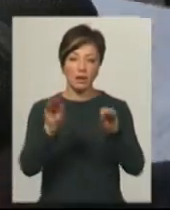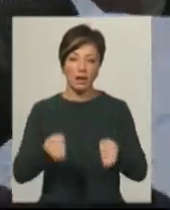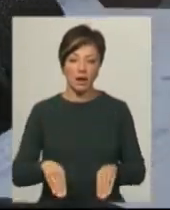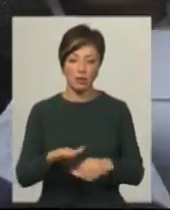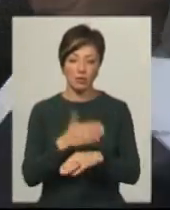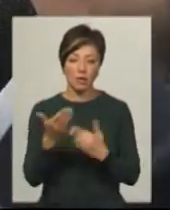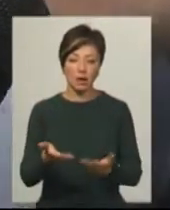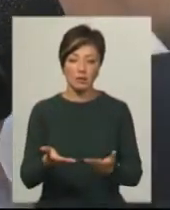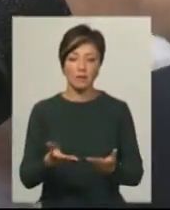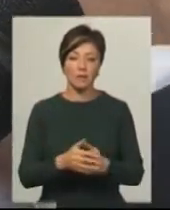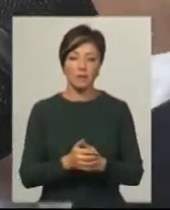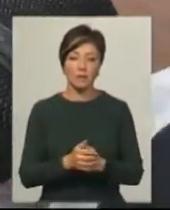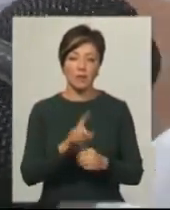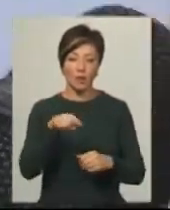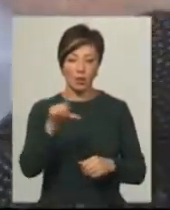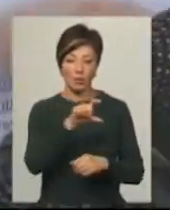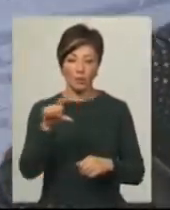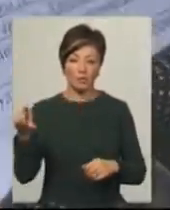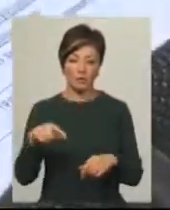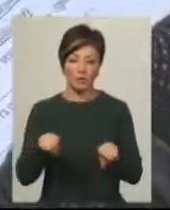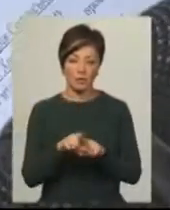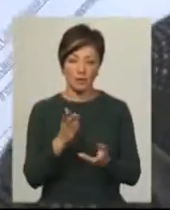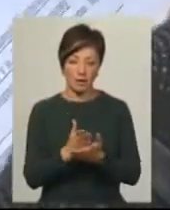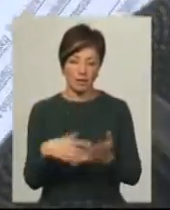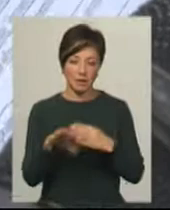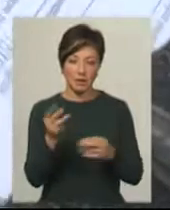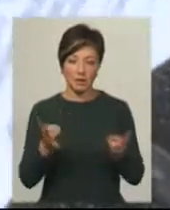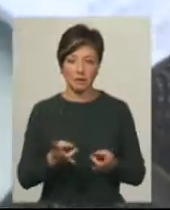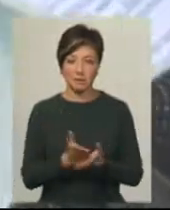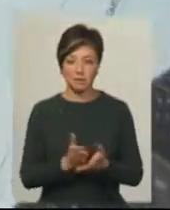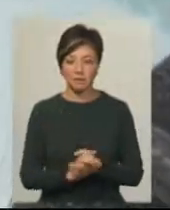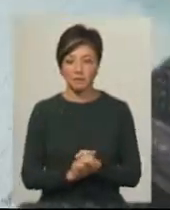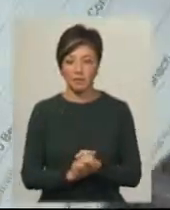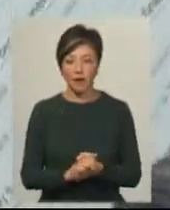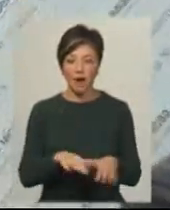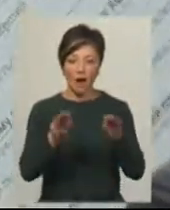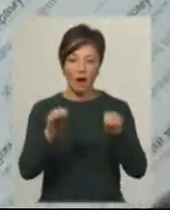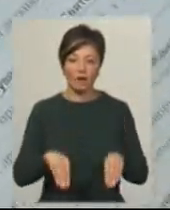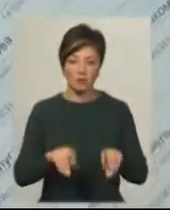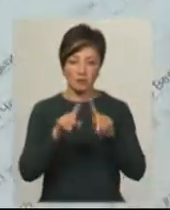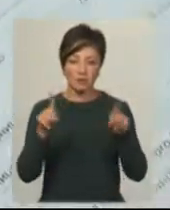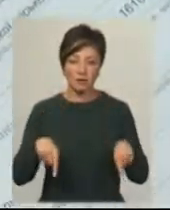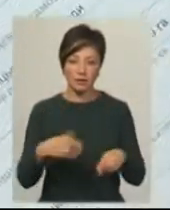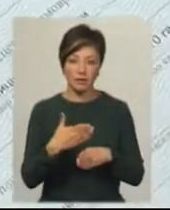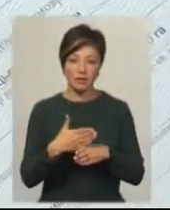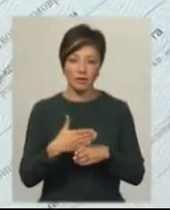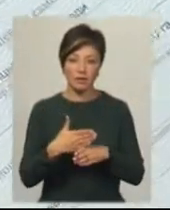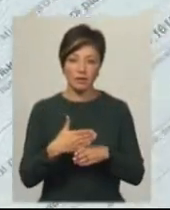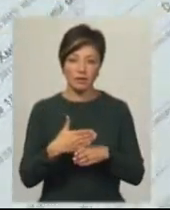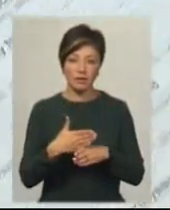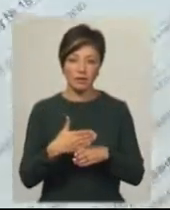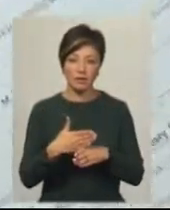відразка теж, от кадастровий номер, все от так, як воно має бути. Бачите, ні? Все тут от є, дивіться. От акт виділення теж на